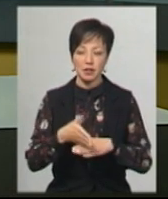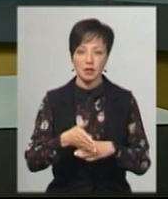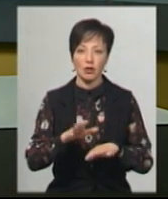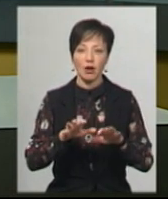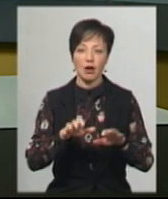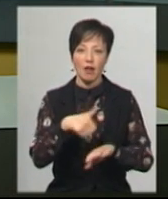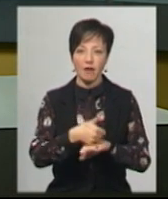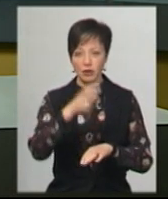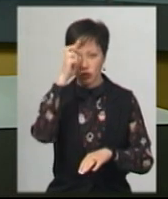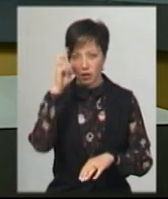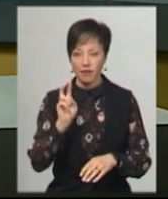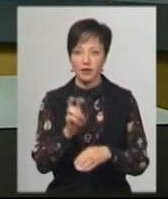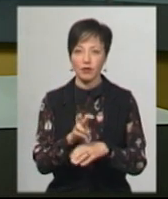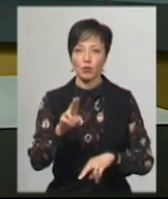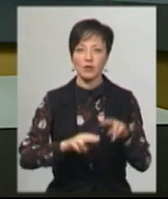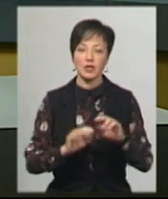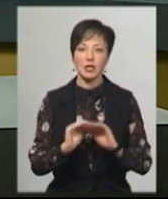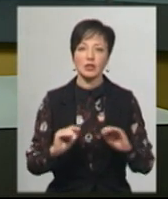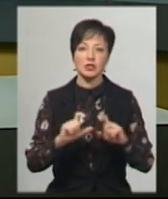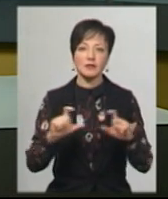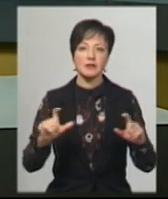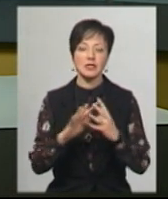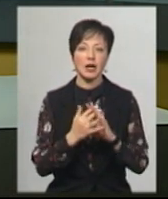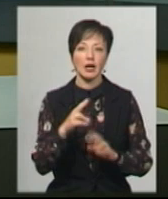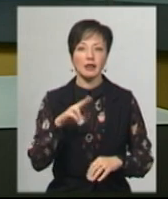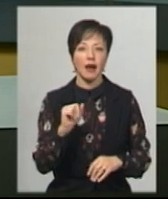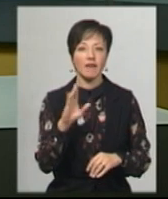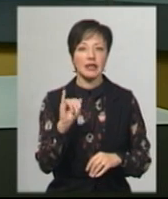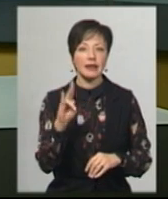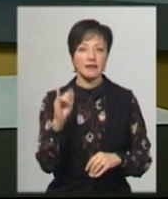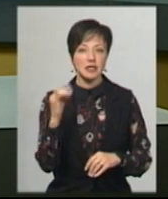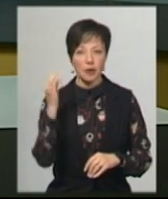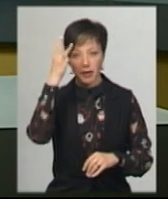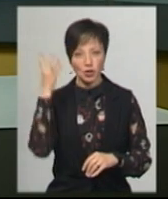держави відвідав будівництво дитячого садочку у селі Давидківці Хмельницького